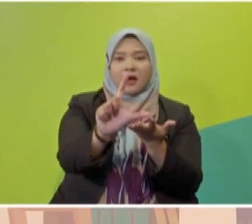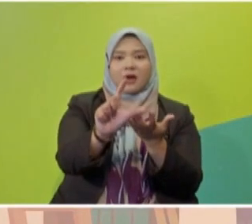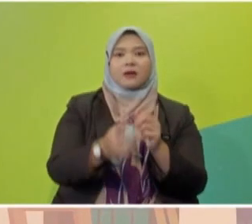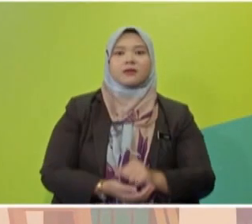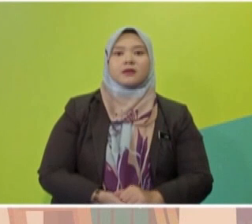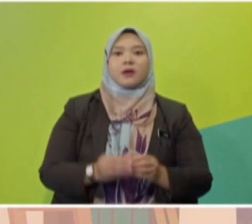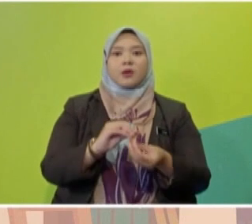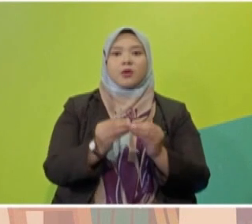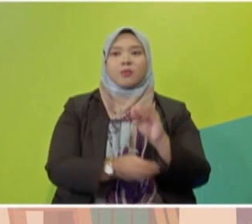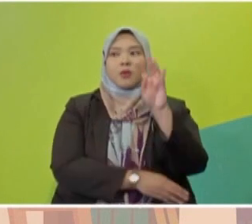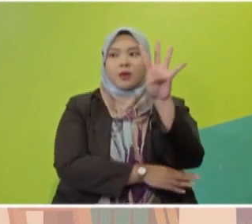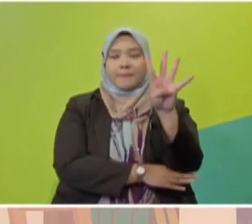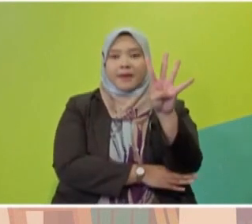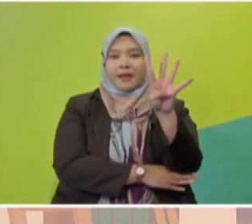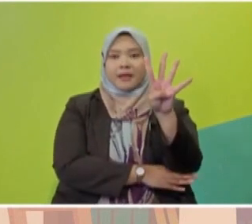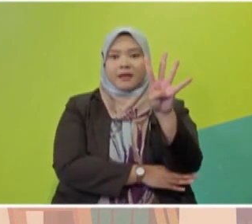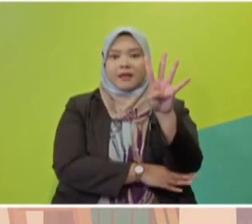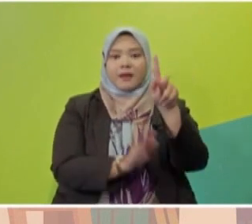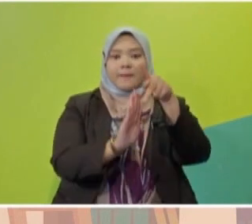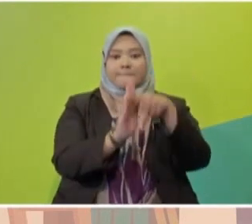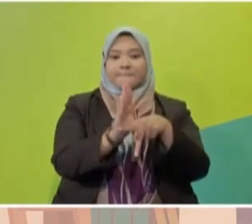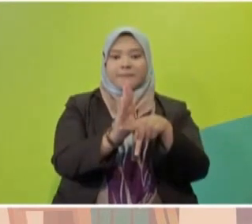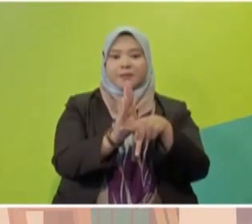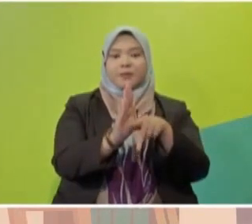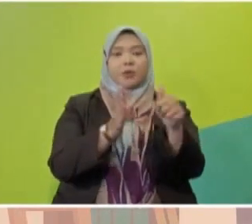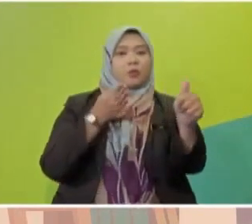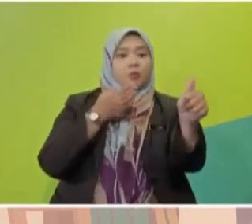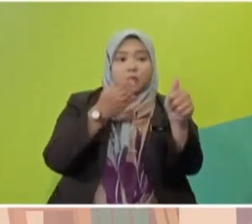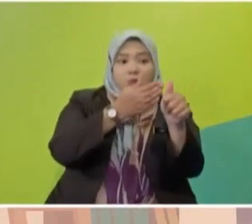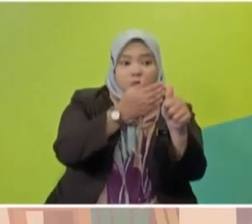Pemburu burung. Pemburu burung. Seterusnya, Husna.